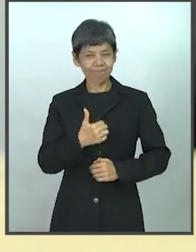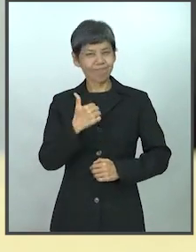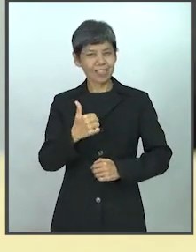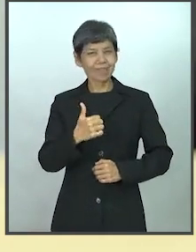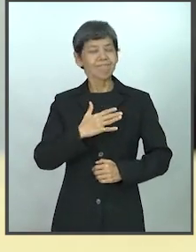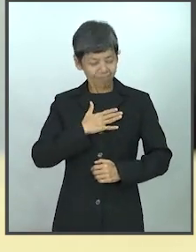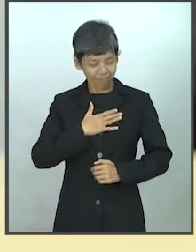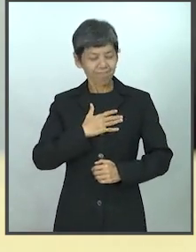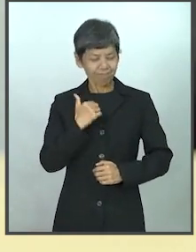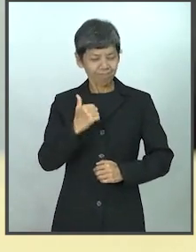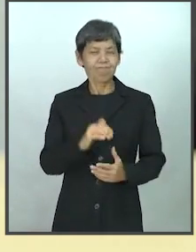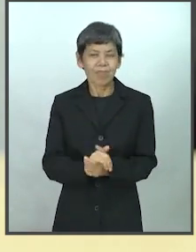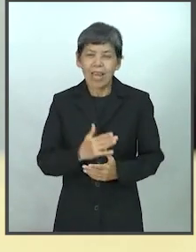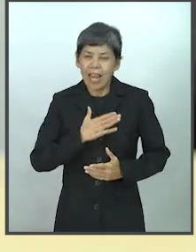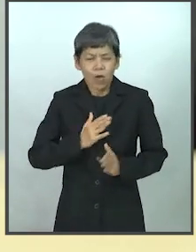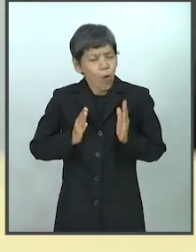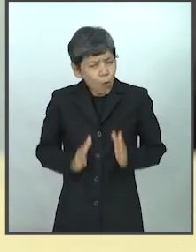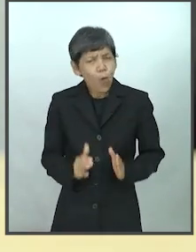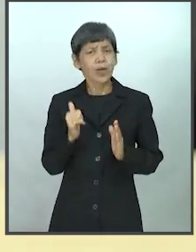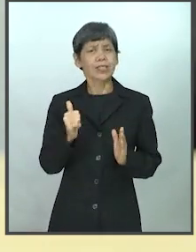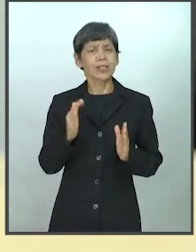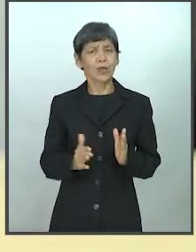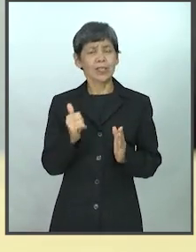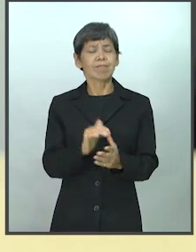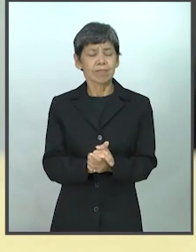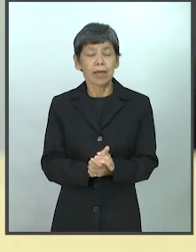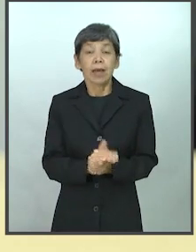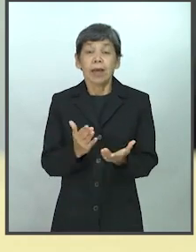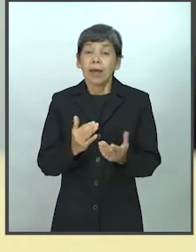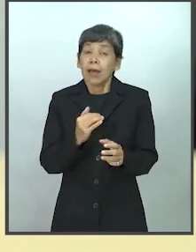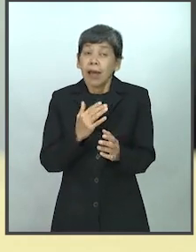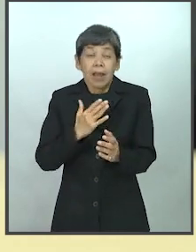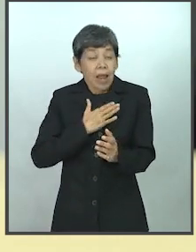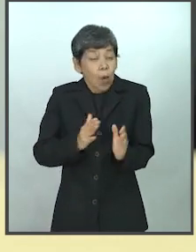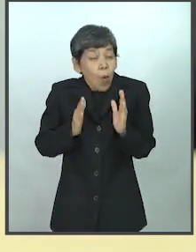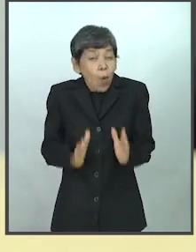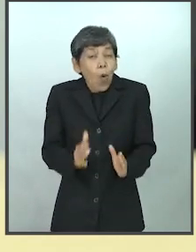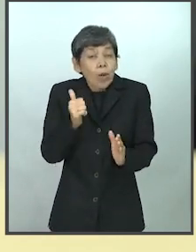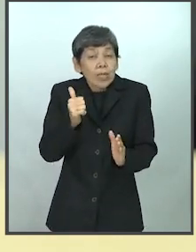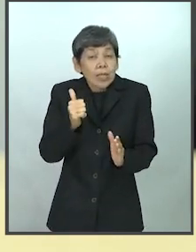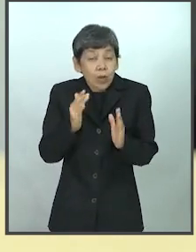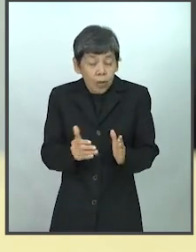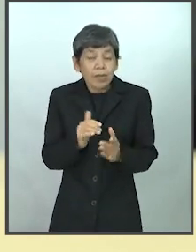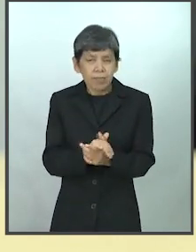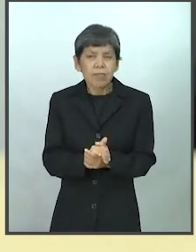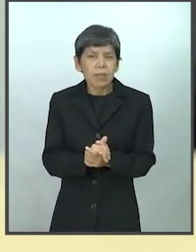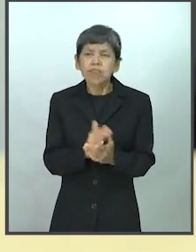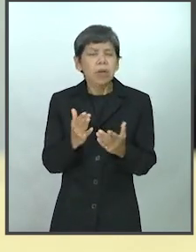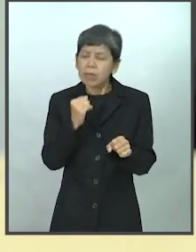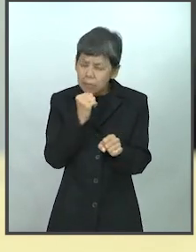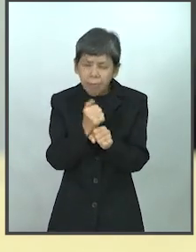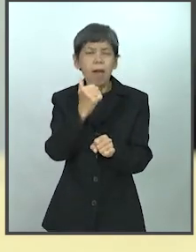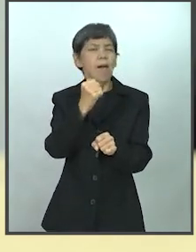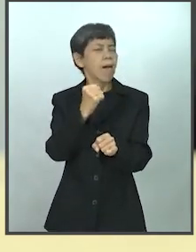จในตัวของเราเองว่าเราเป็นคนดีนะนะครับเพราะฉะนั้นการที่จะเป็นคนดีได้นะครับไม่ยากเล